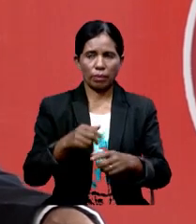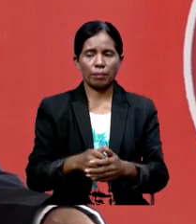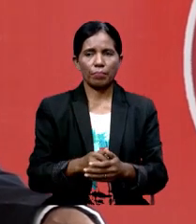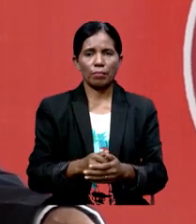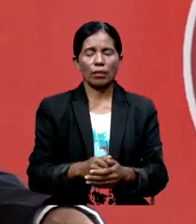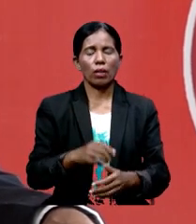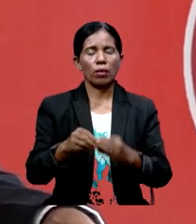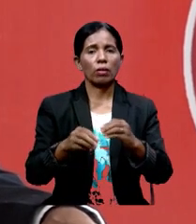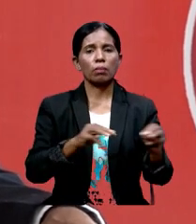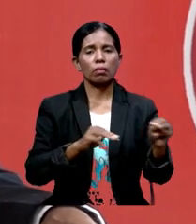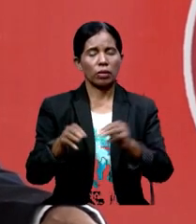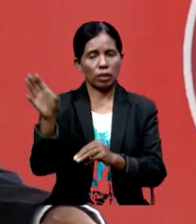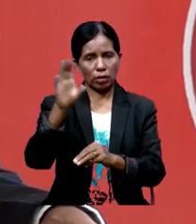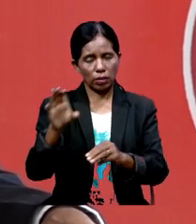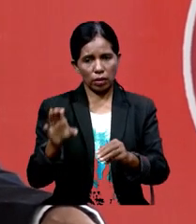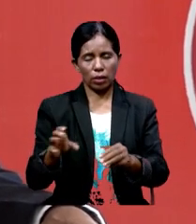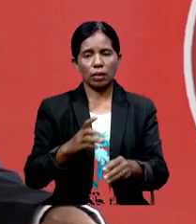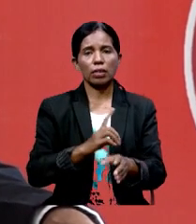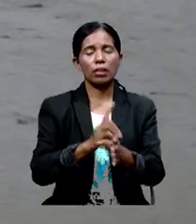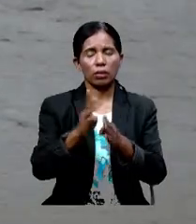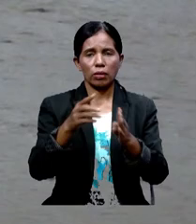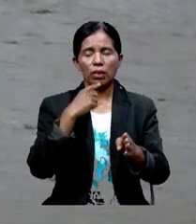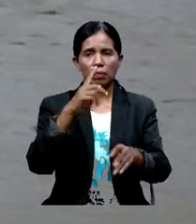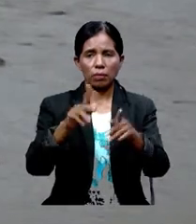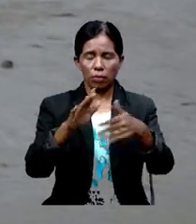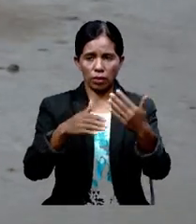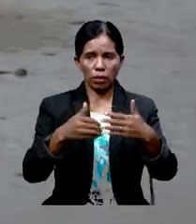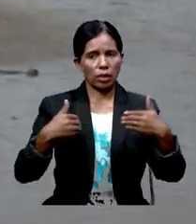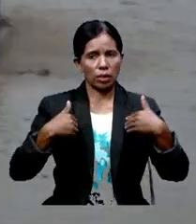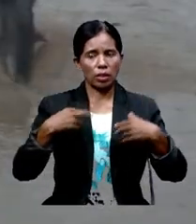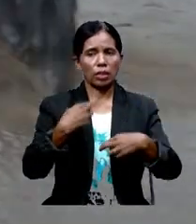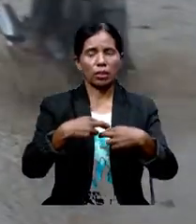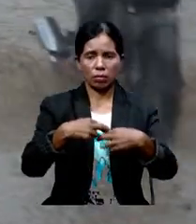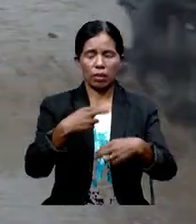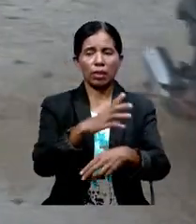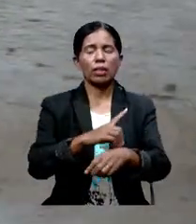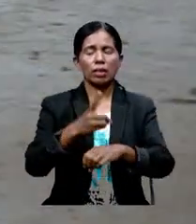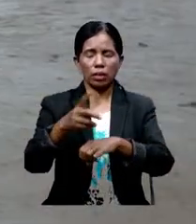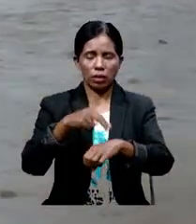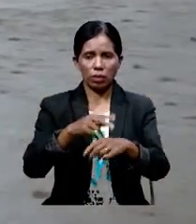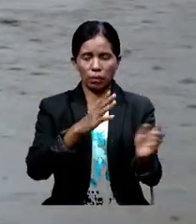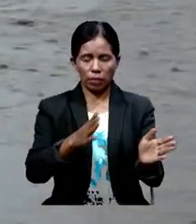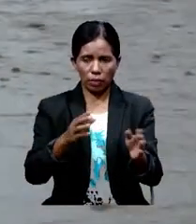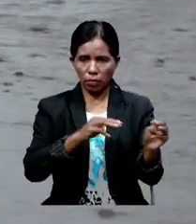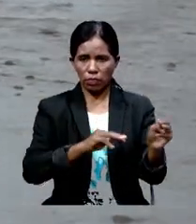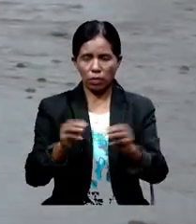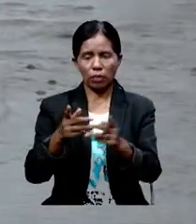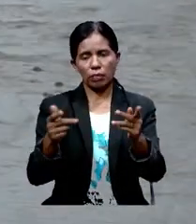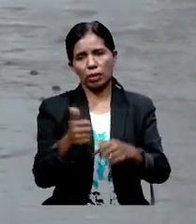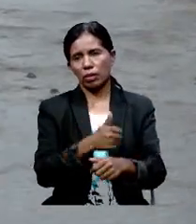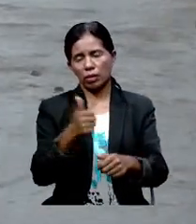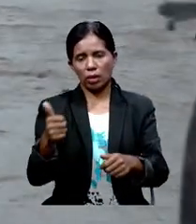klimatika, dirigente ne alerta ba komunidade sira, nebe makia risku ba desastre naturais atu perpara ho di evakua ba fatin seguro ya tempo